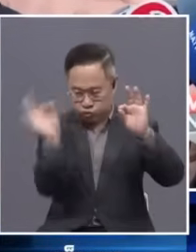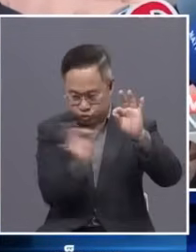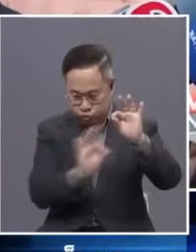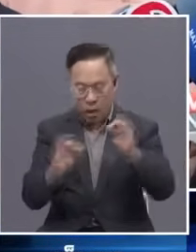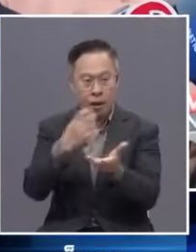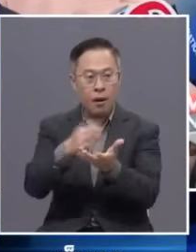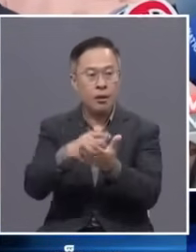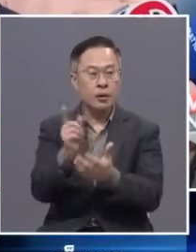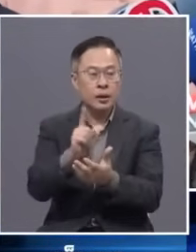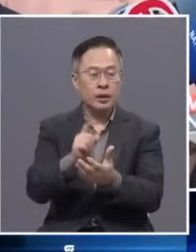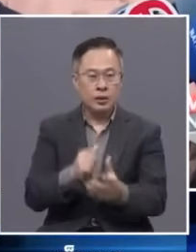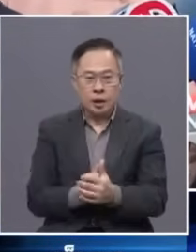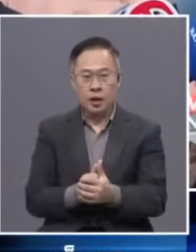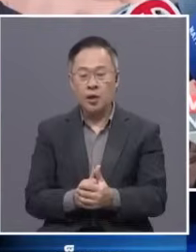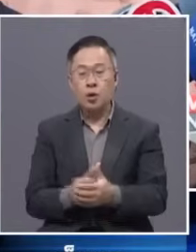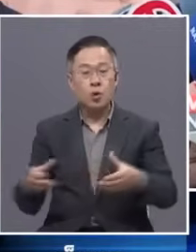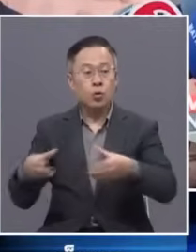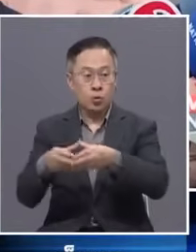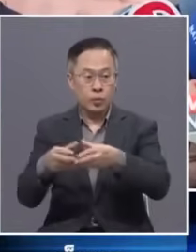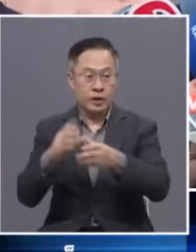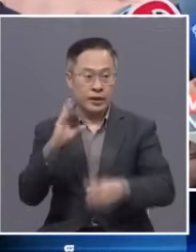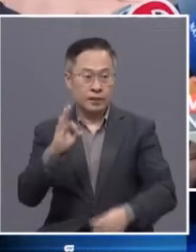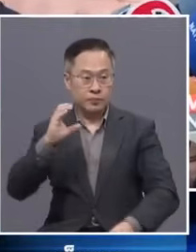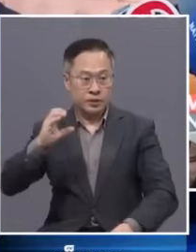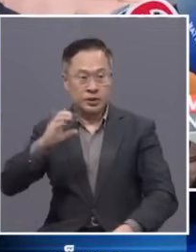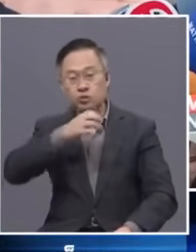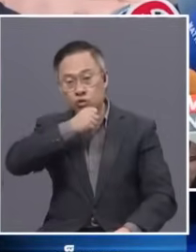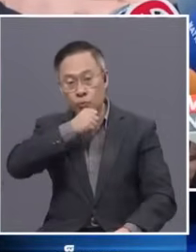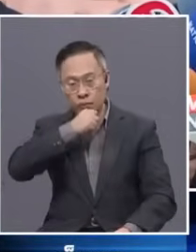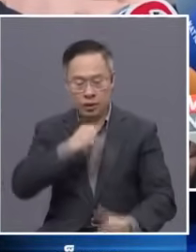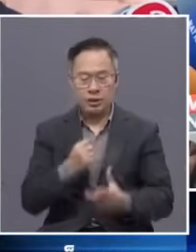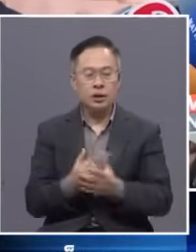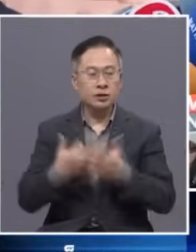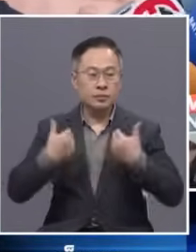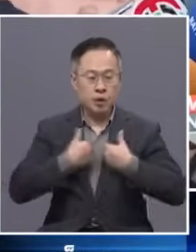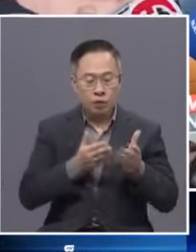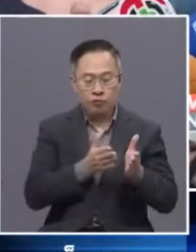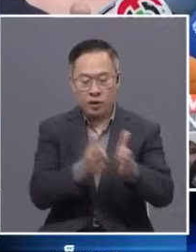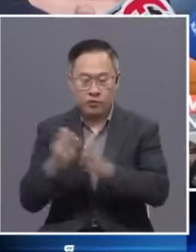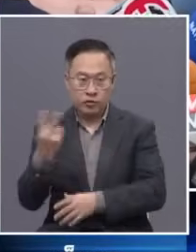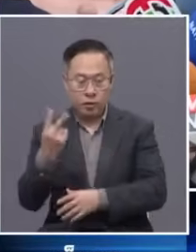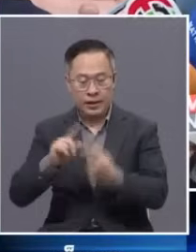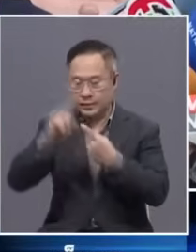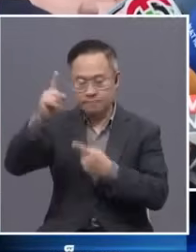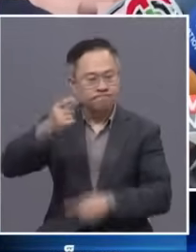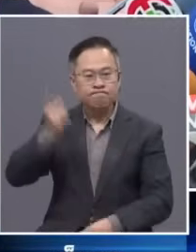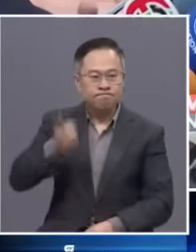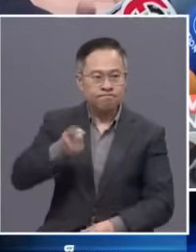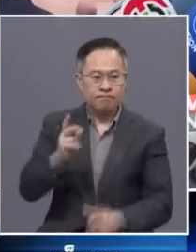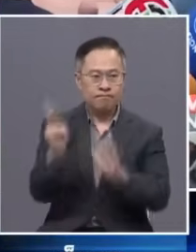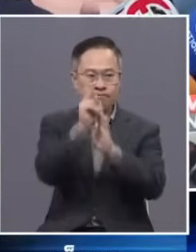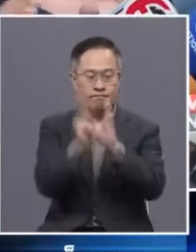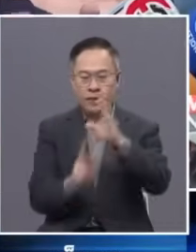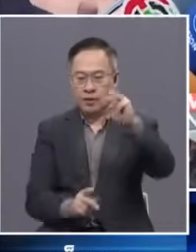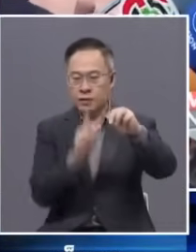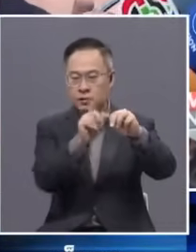นะครับถ้ามองในกลุ่มของคนที่จะสนับสนุนของทางก้าวไกลเองเนี่ยอาจจะแบ่งได้เป็น2กลุ่มใช่ไหมกลุ่มนึงก็อยากจะให้ยืนหยัดกับ